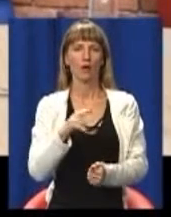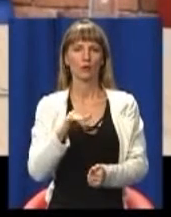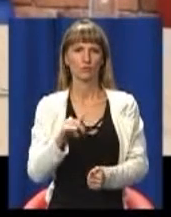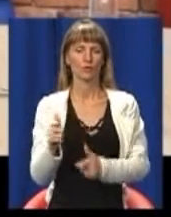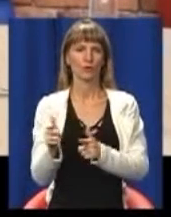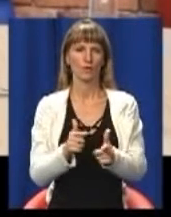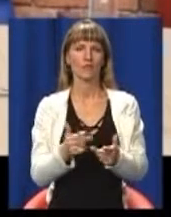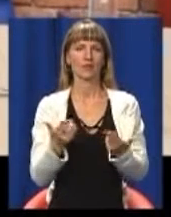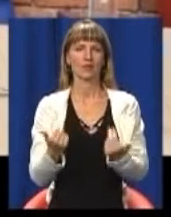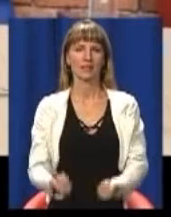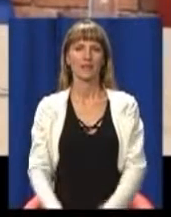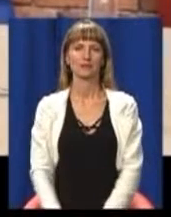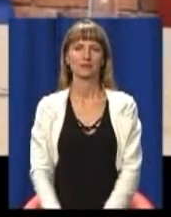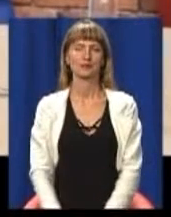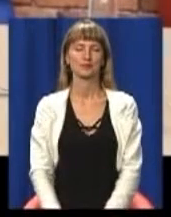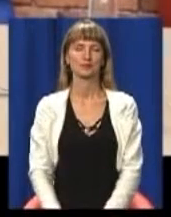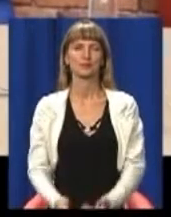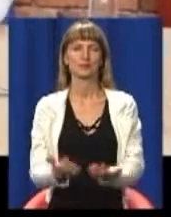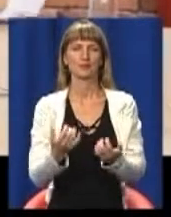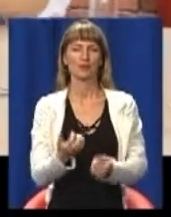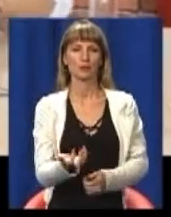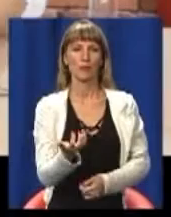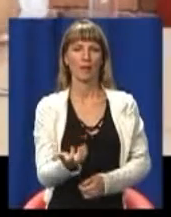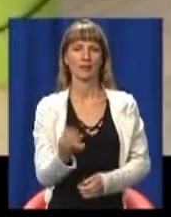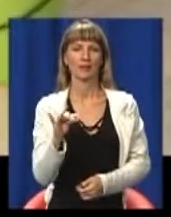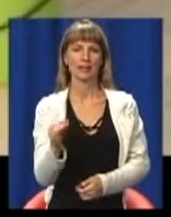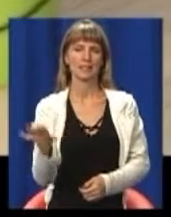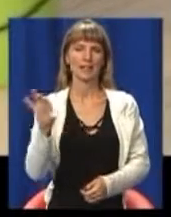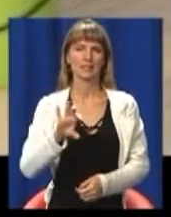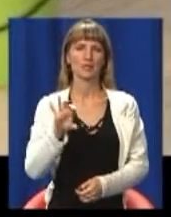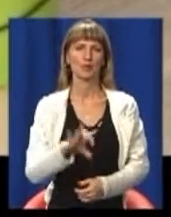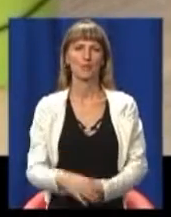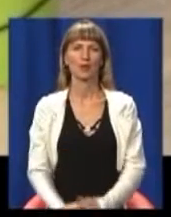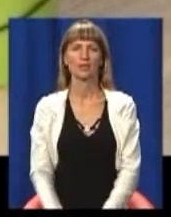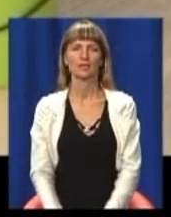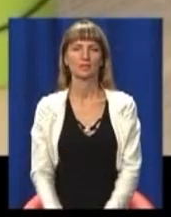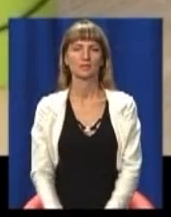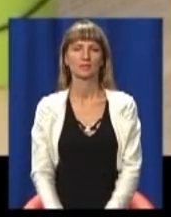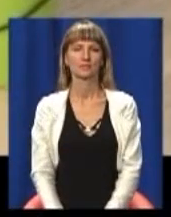Готові? Так. Ну, беріть жменьку і насипайте.